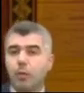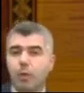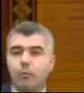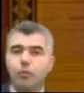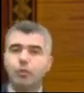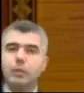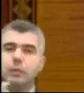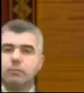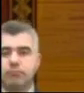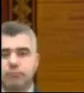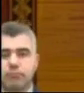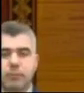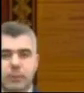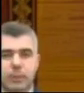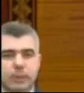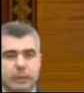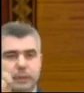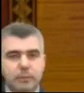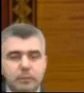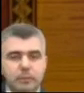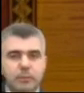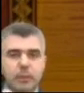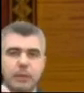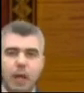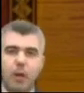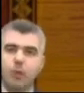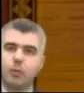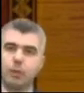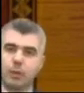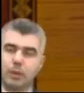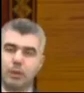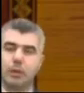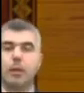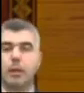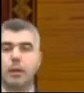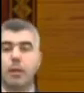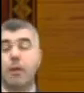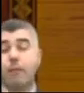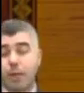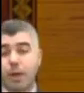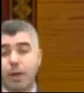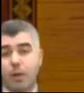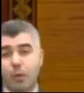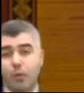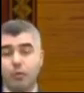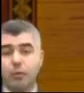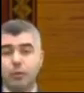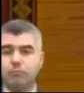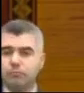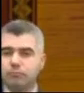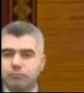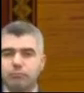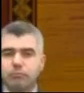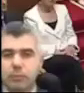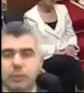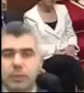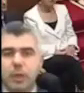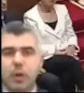تخفيض غاز الكربون في صناعتكم، وتستطيع أيضا أن تقدم بصورة تكميلية من أجل